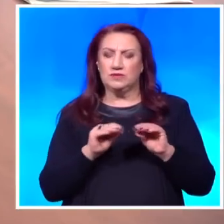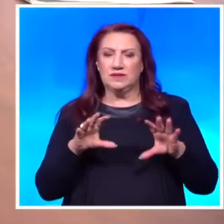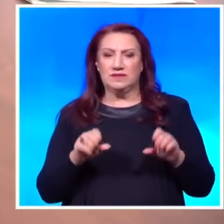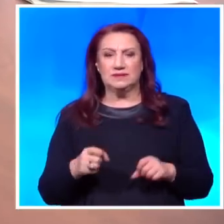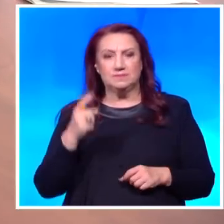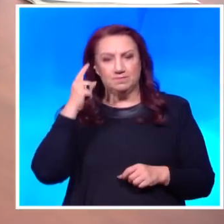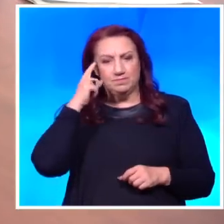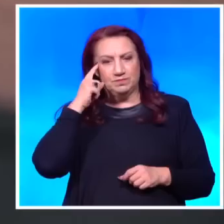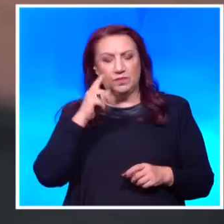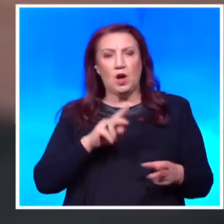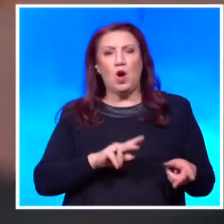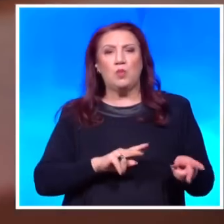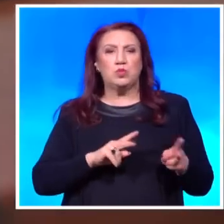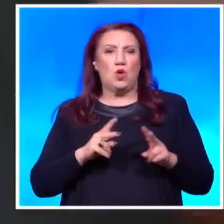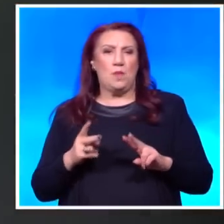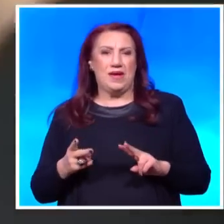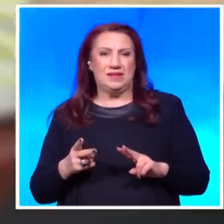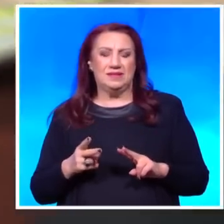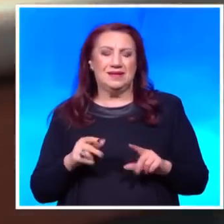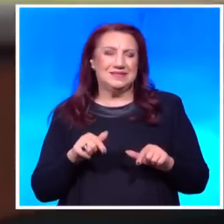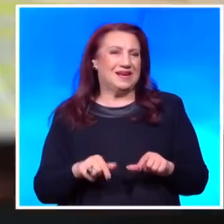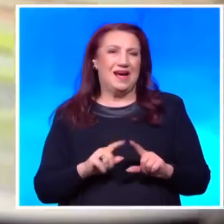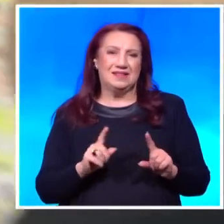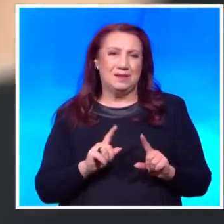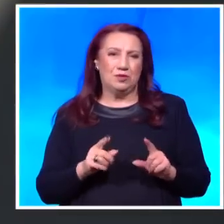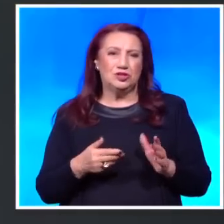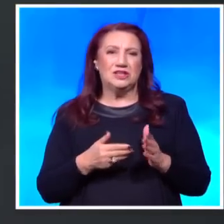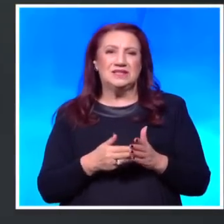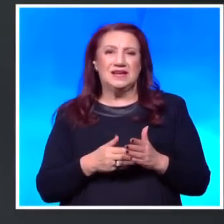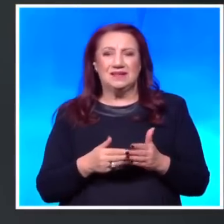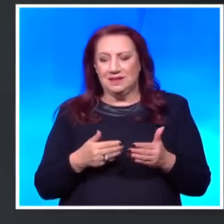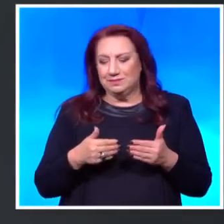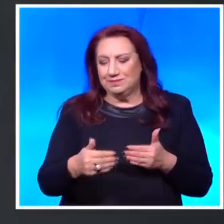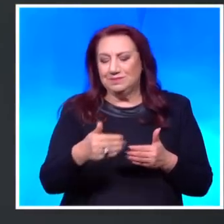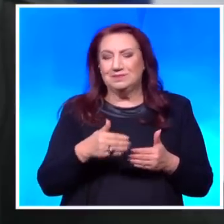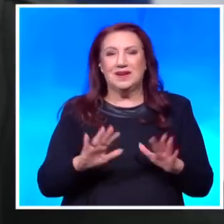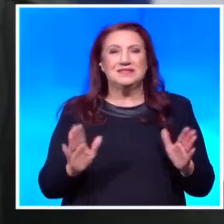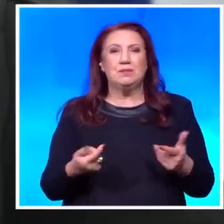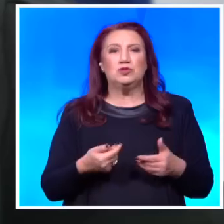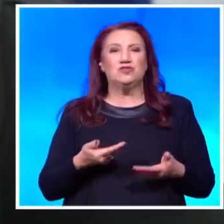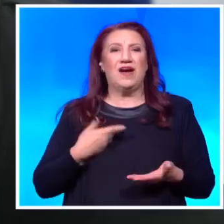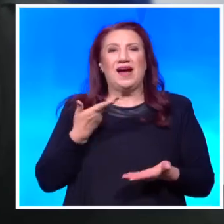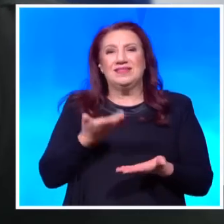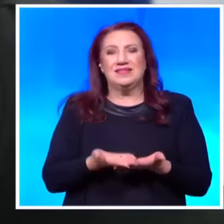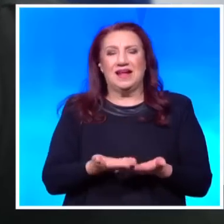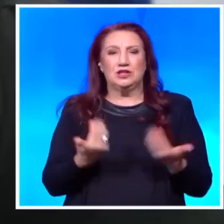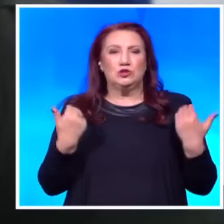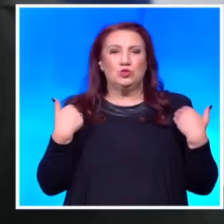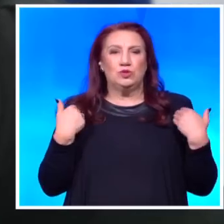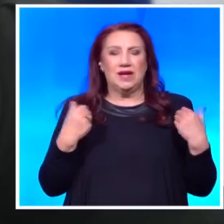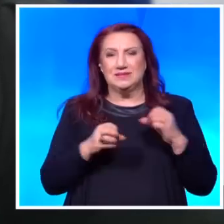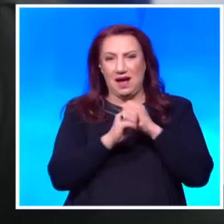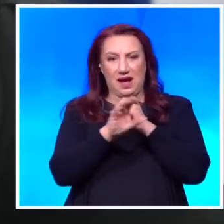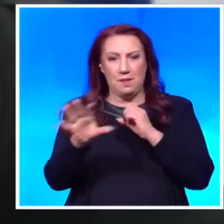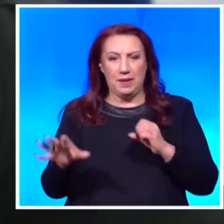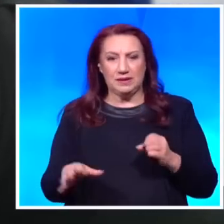академична година няма как да бъдат по-осезаеми заради напредването на кандидат в студентската кампания. Колкото и да ги увеличи министерството,